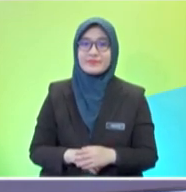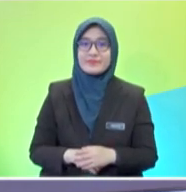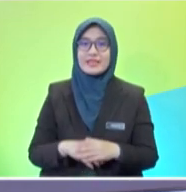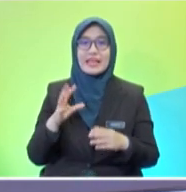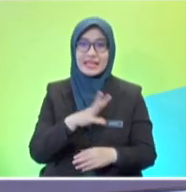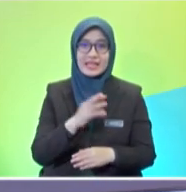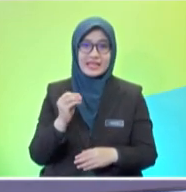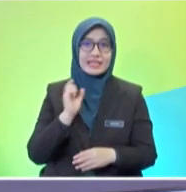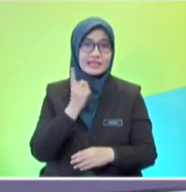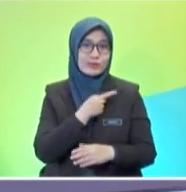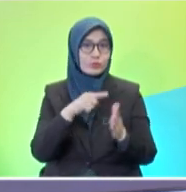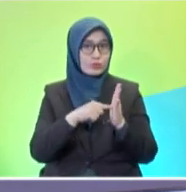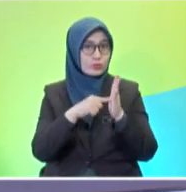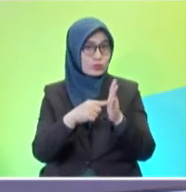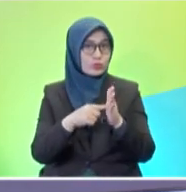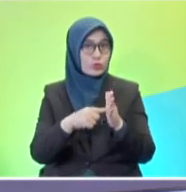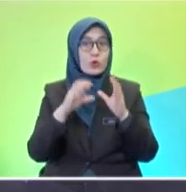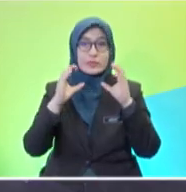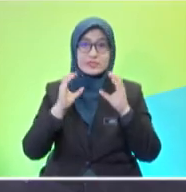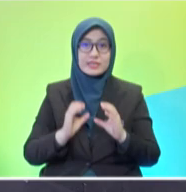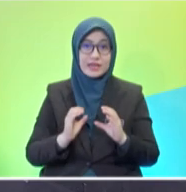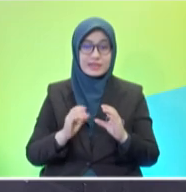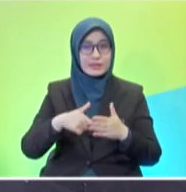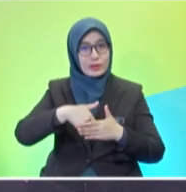daripada himpunan tingkatnya tadi